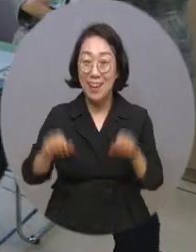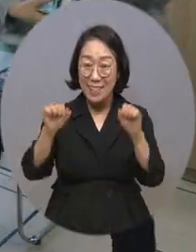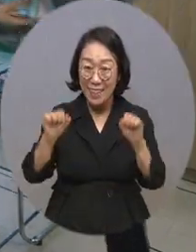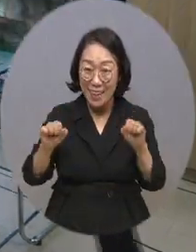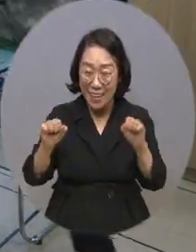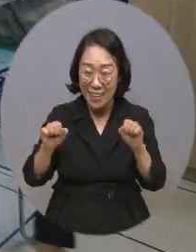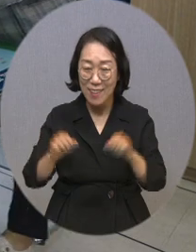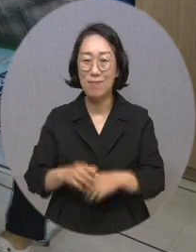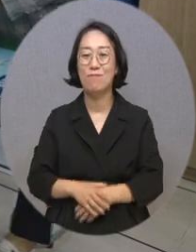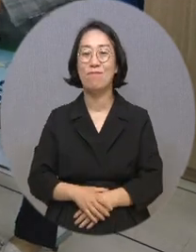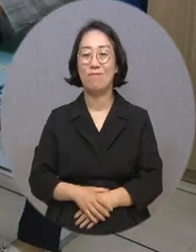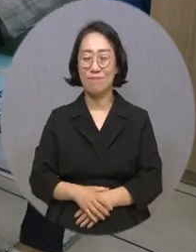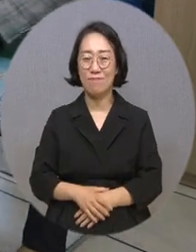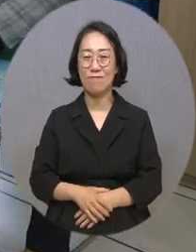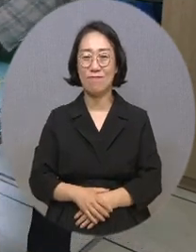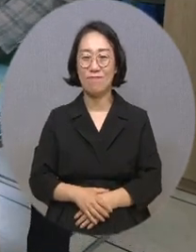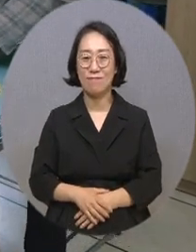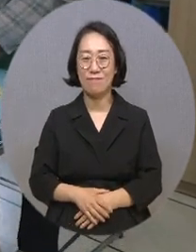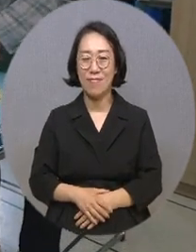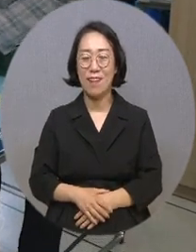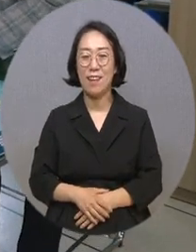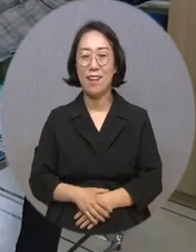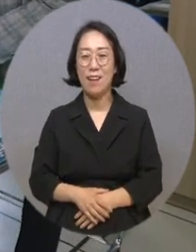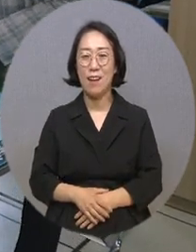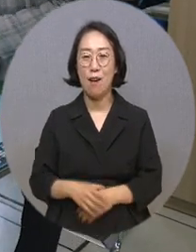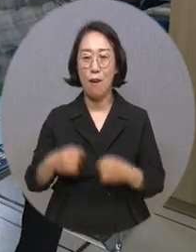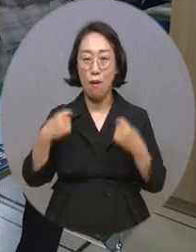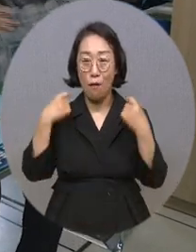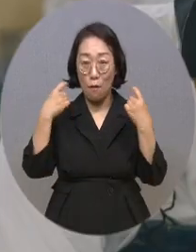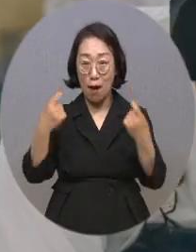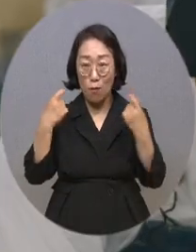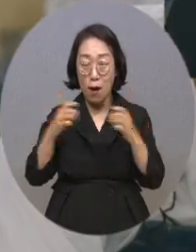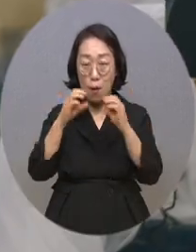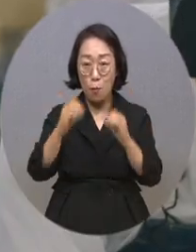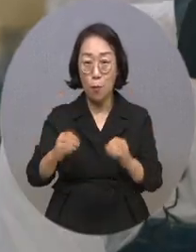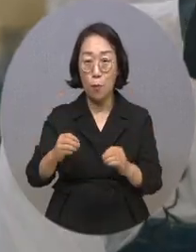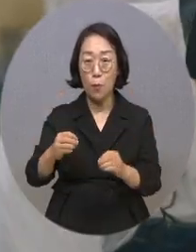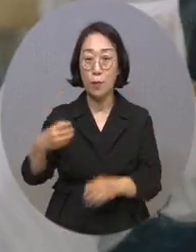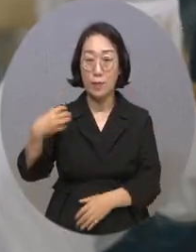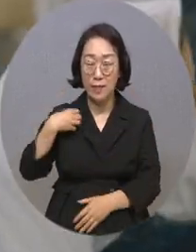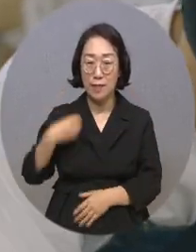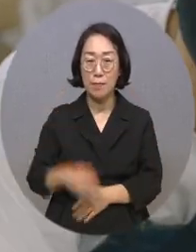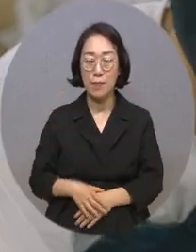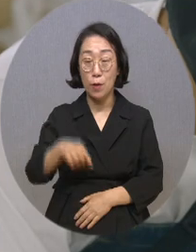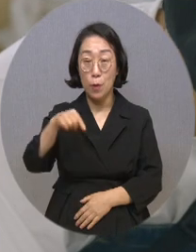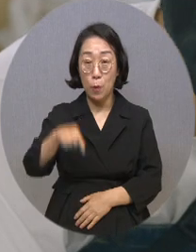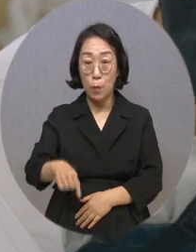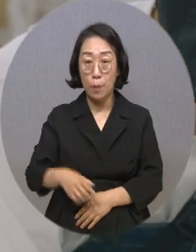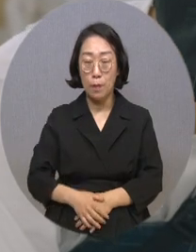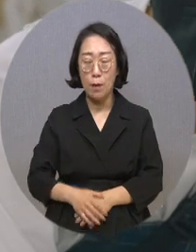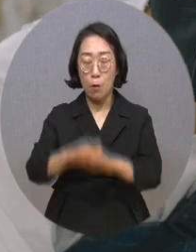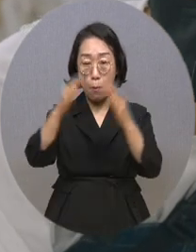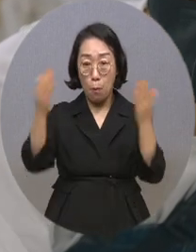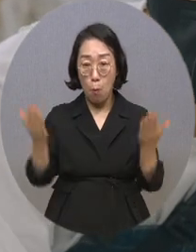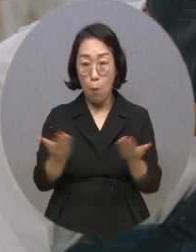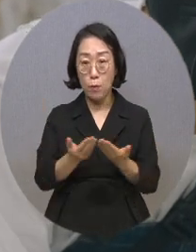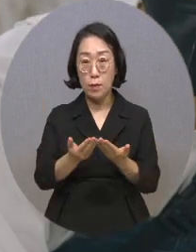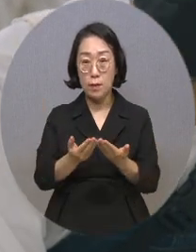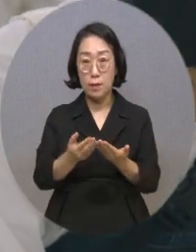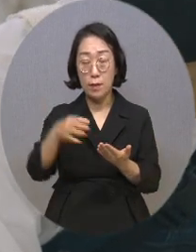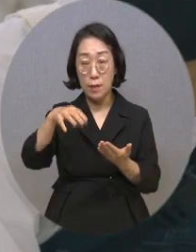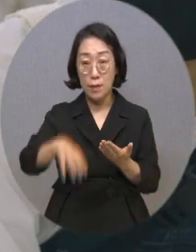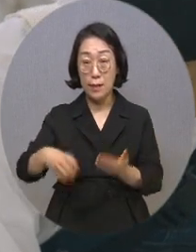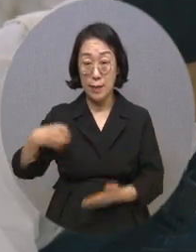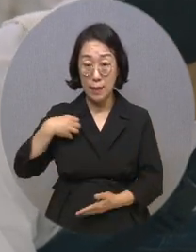안녕하세요. 네. 안녕하세요. 여러분 우리 관광 홍보대사. 아이고 안녕하십니까. 관광가를 찾아온 이유가 모든 부서 중에 관광가가